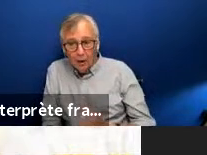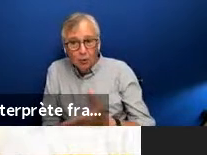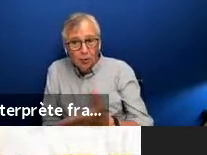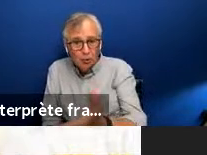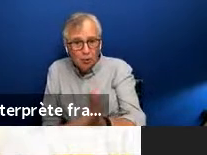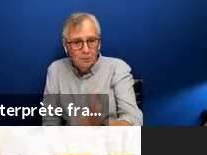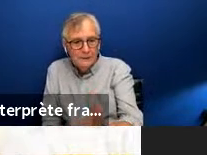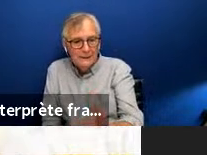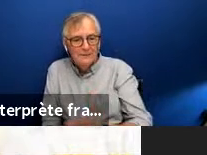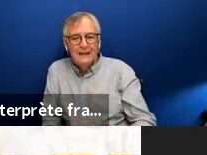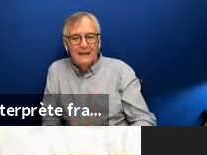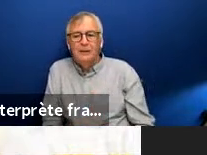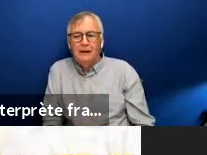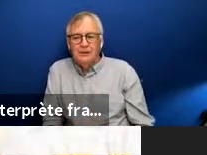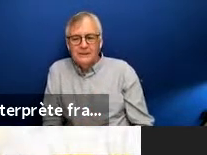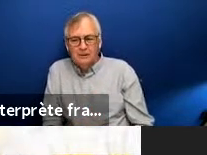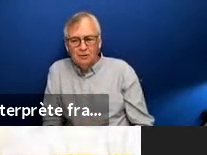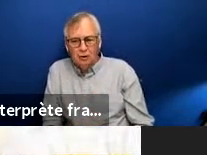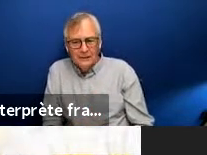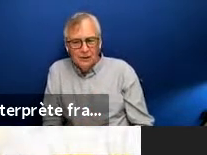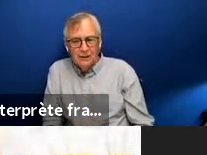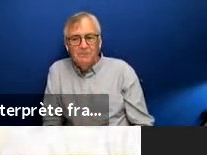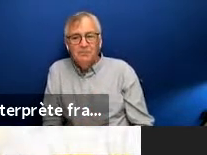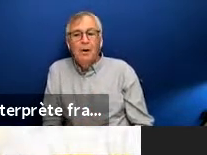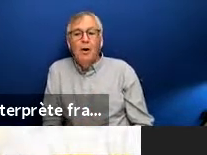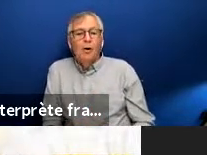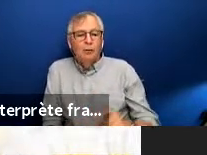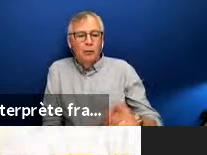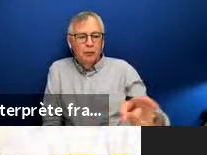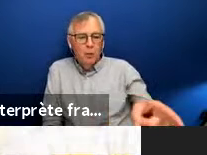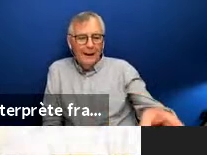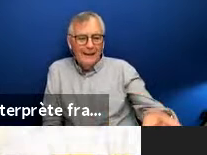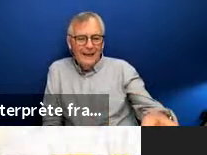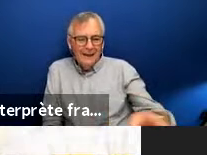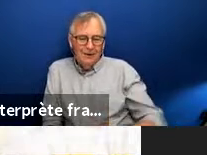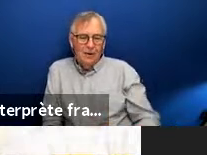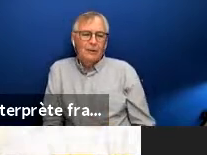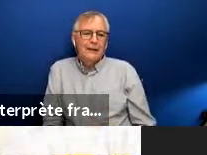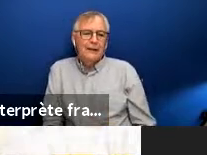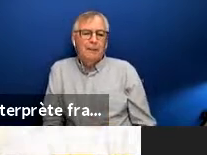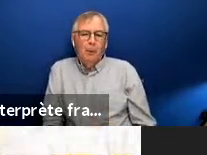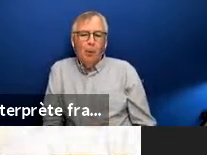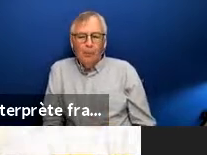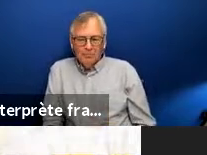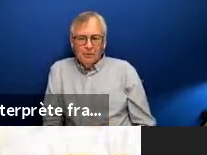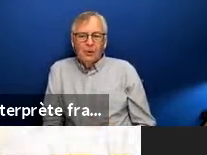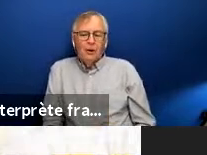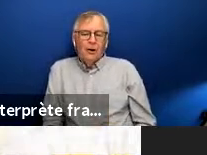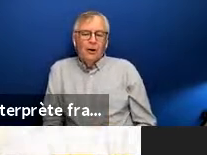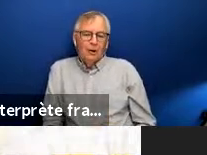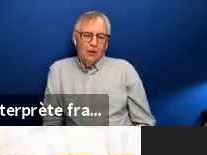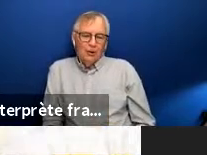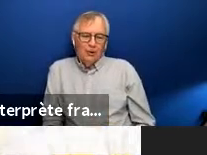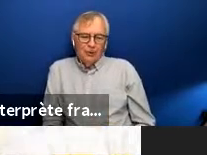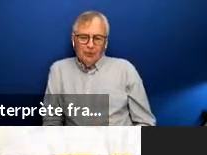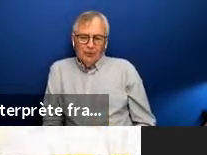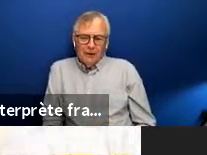drapeau-là. Encore aujourd'hui, si vous allez devant le centre Jules Léger, vous voyez le drapeau